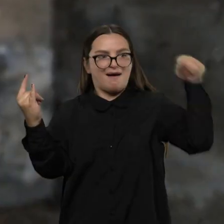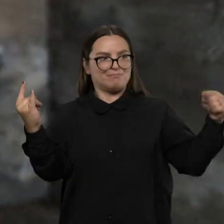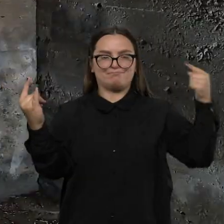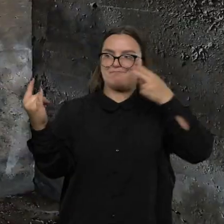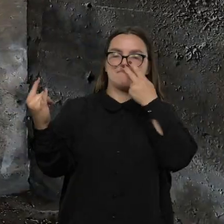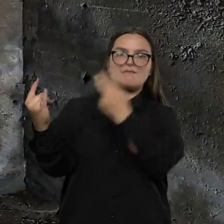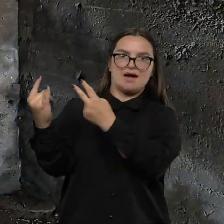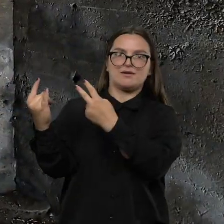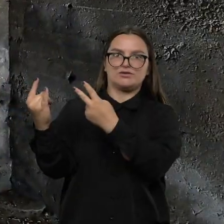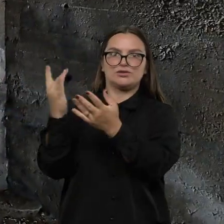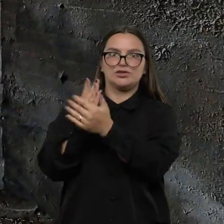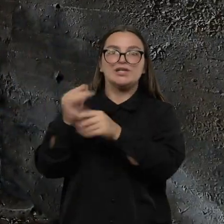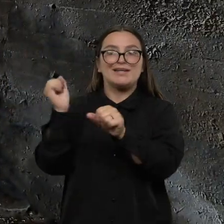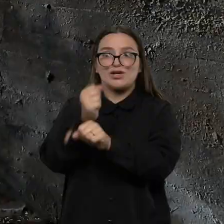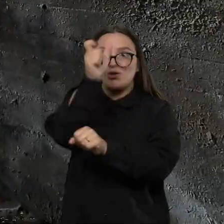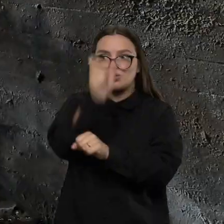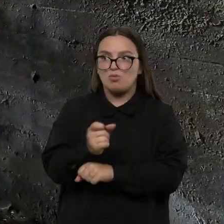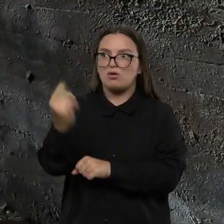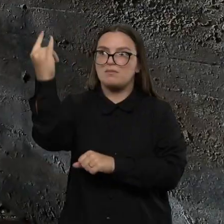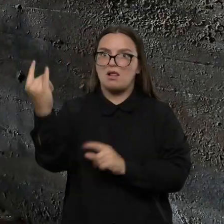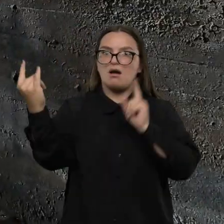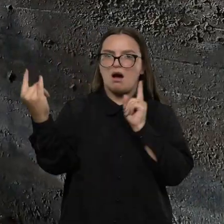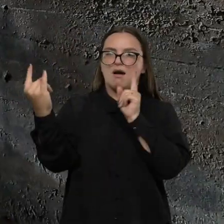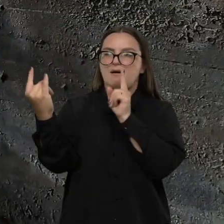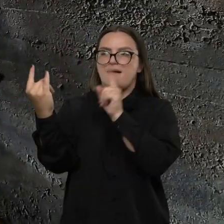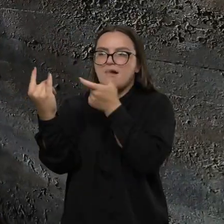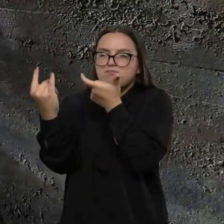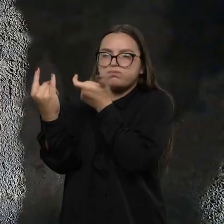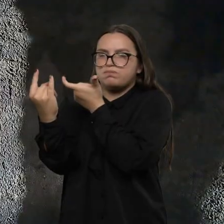langą. Reiškia, kad šitas žymės palikti